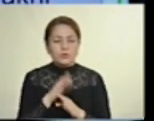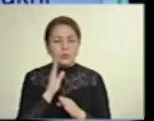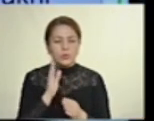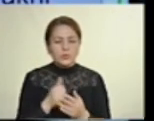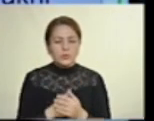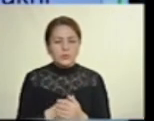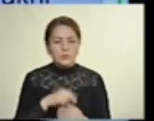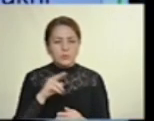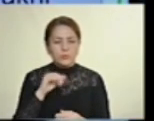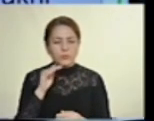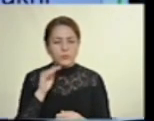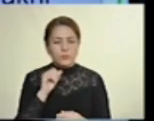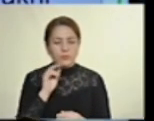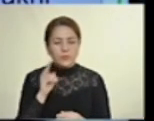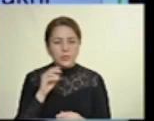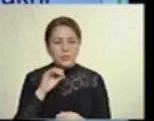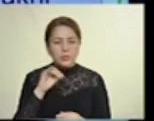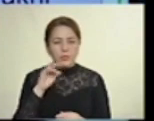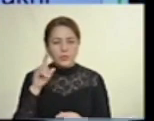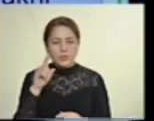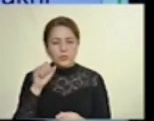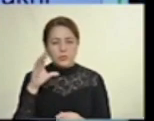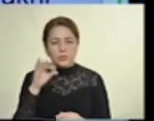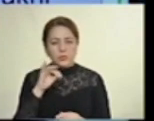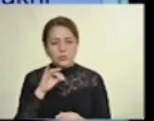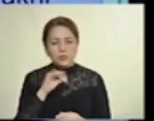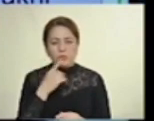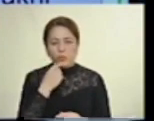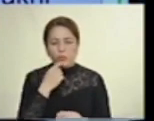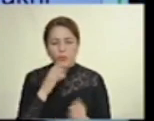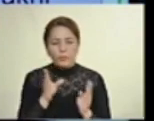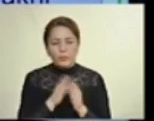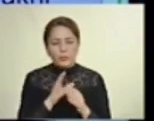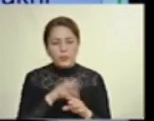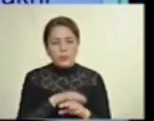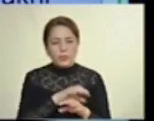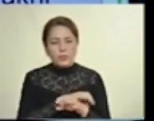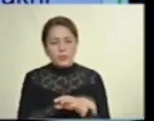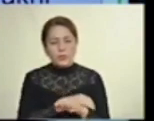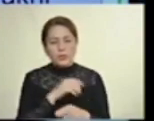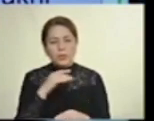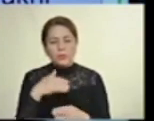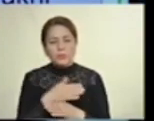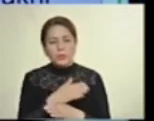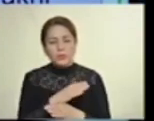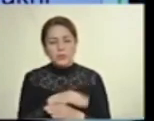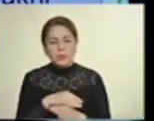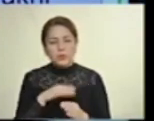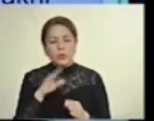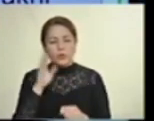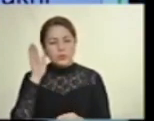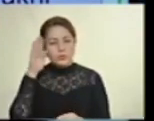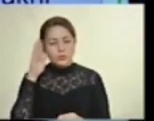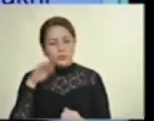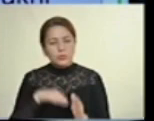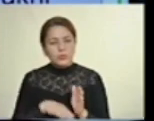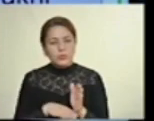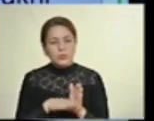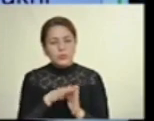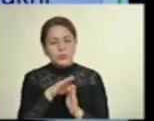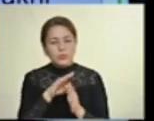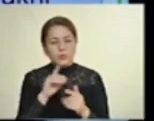Pufak yuzasi kapillyar qon tomirlari bilan qoplangan. Baliqning suv yuzasiga ko'tarilishi yoki suv tubiga